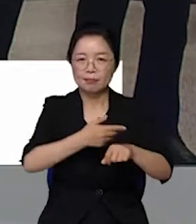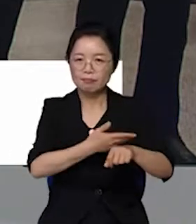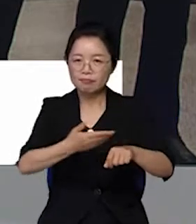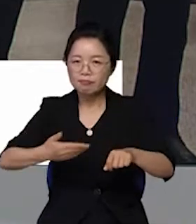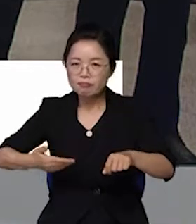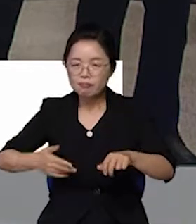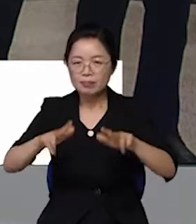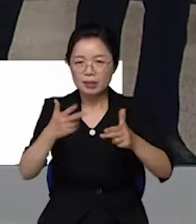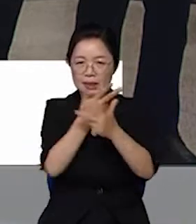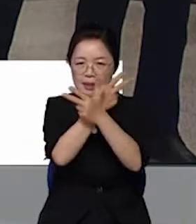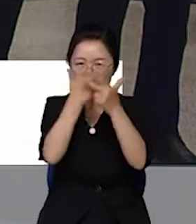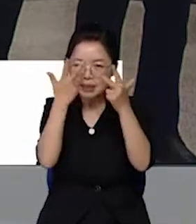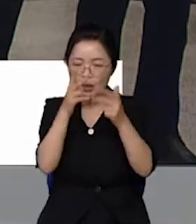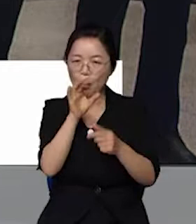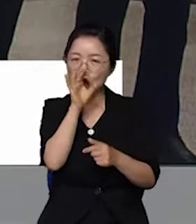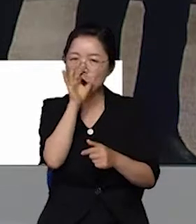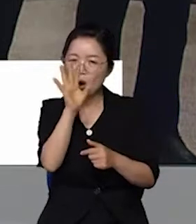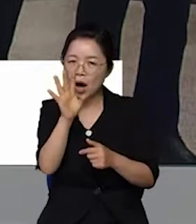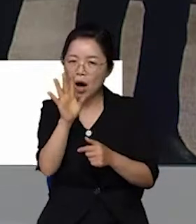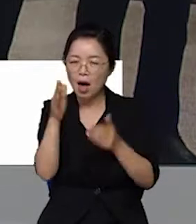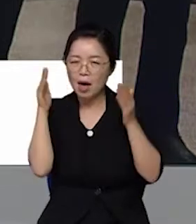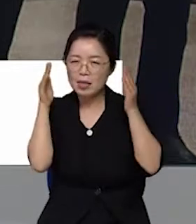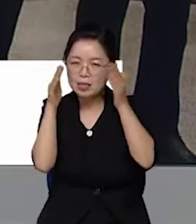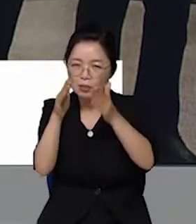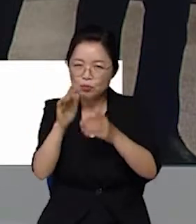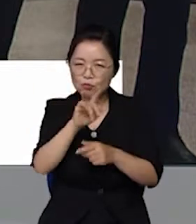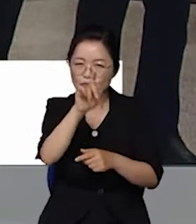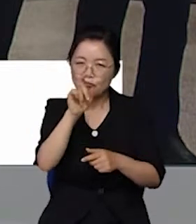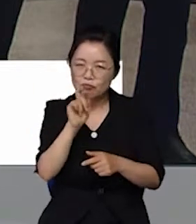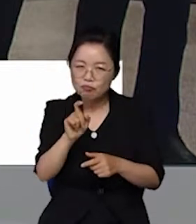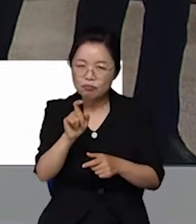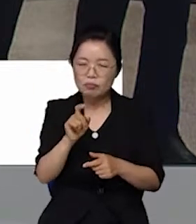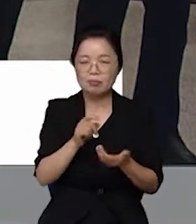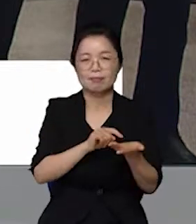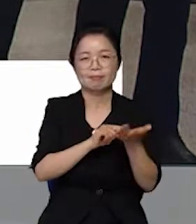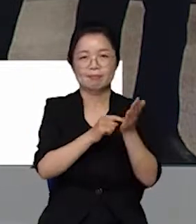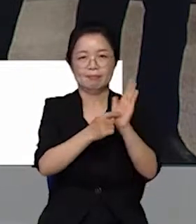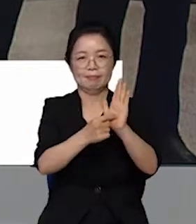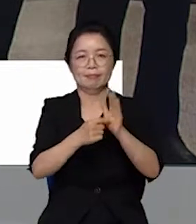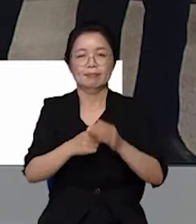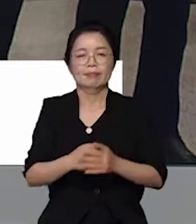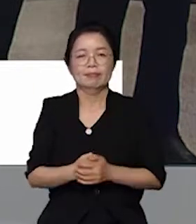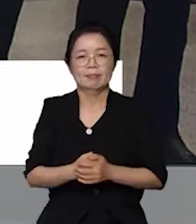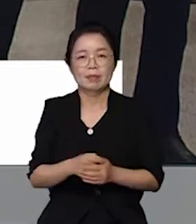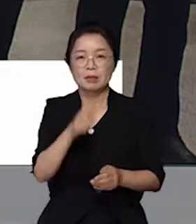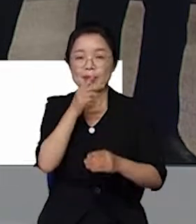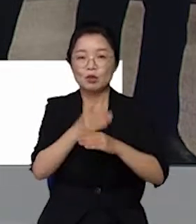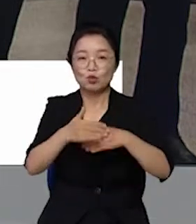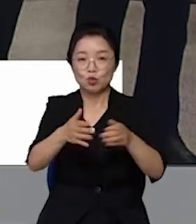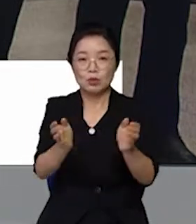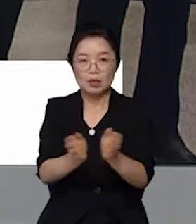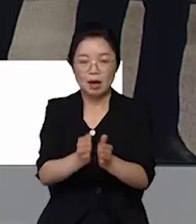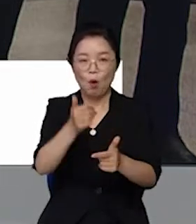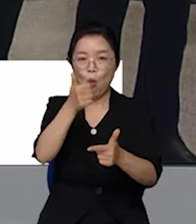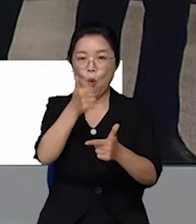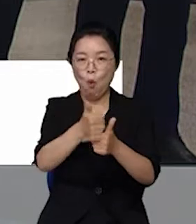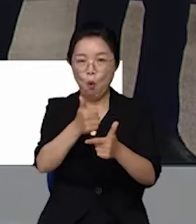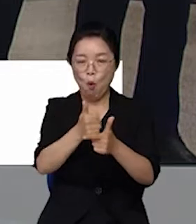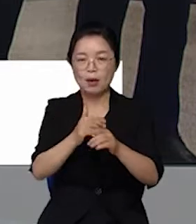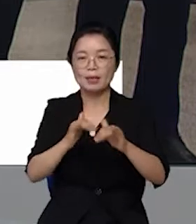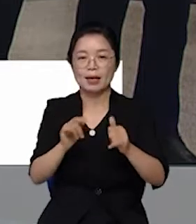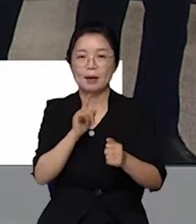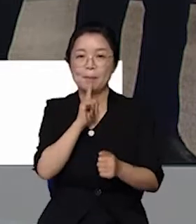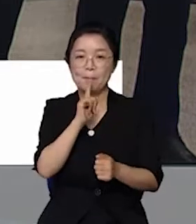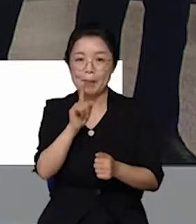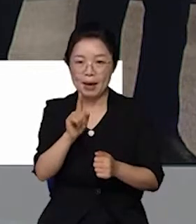흐를수록 사실상 이재명 불가론의 무게를 실은 것 아니냐는 해석이 나오고 있습니다. 민주당의 심장인 호남 의원들이 발표한